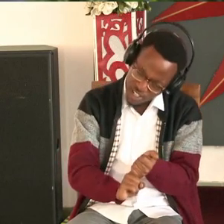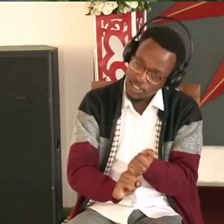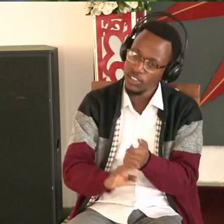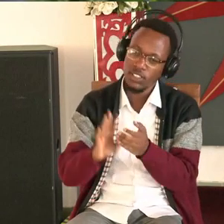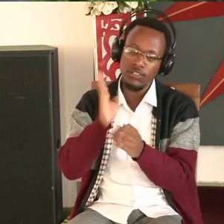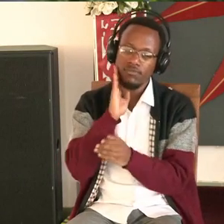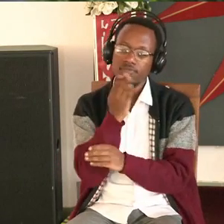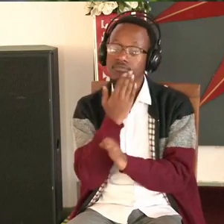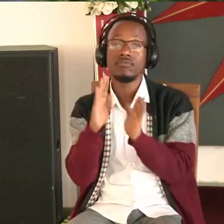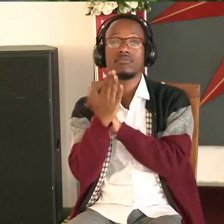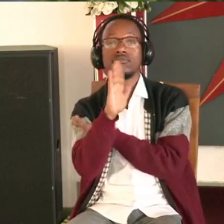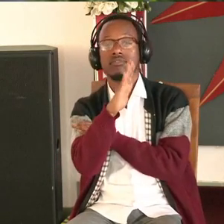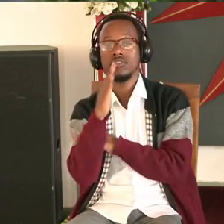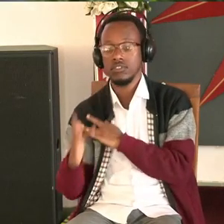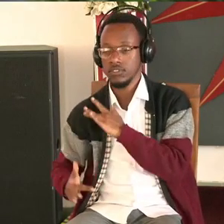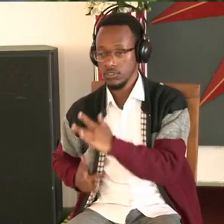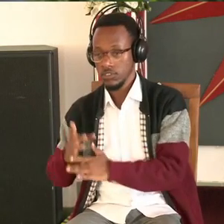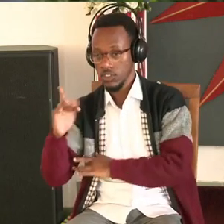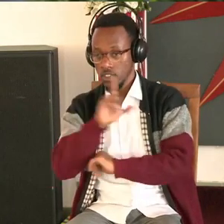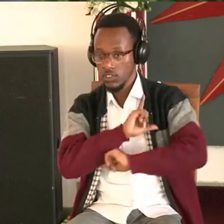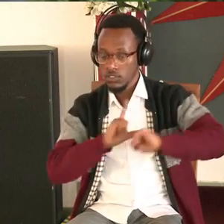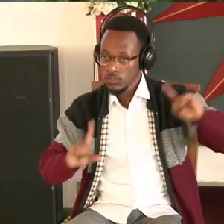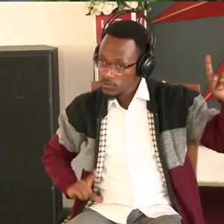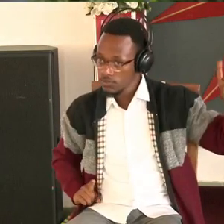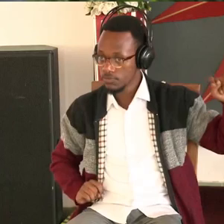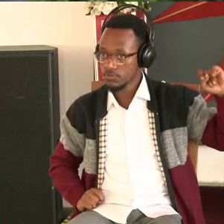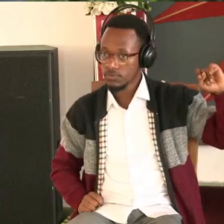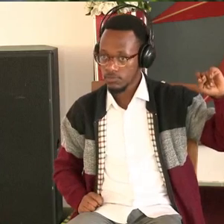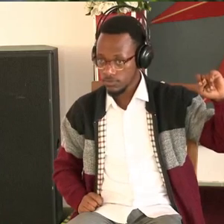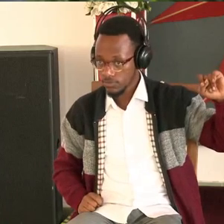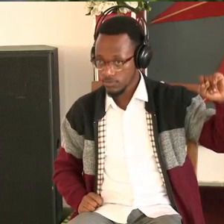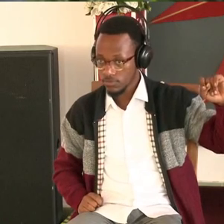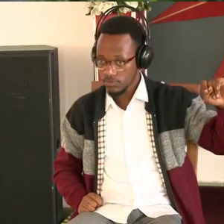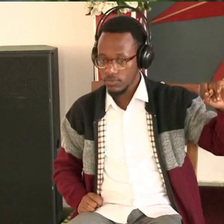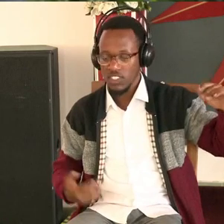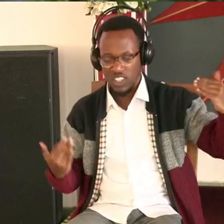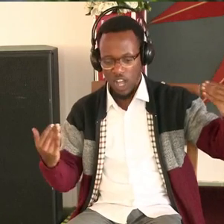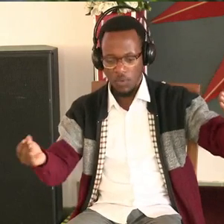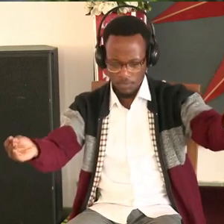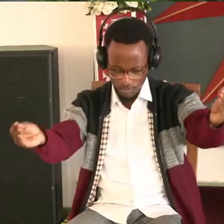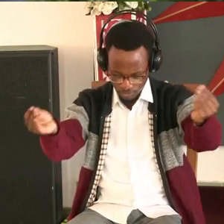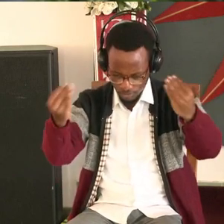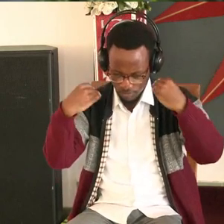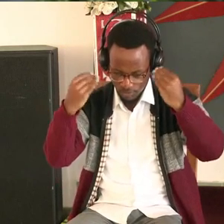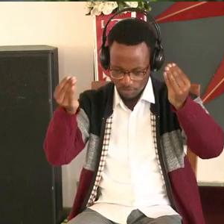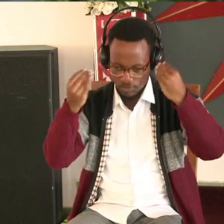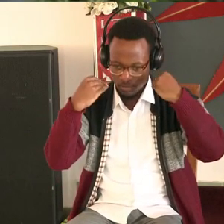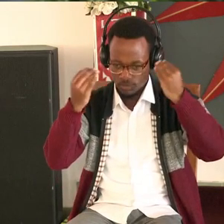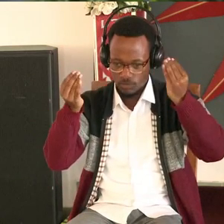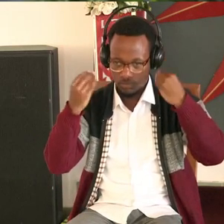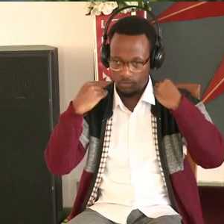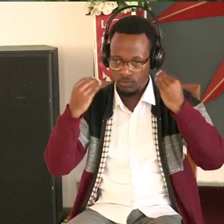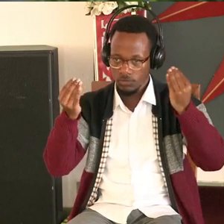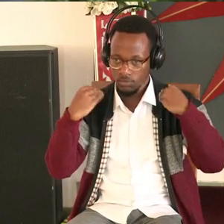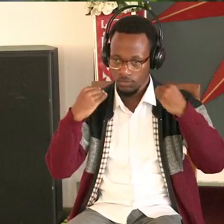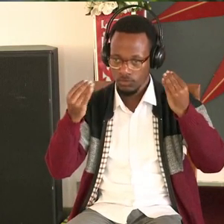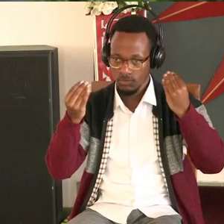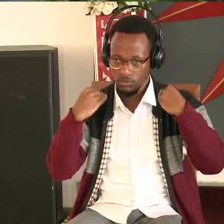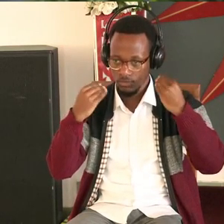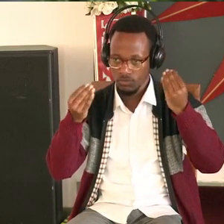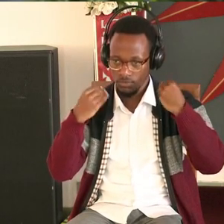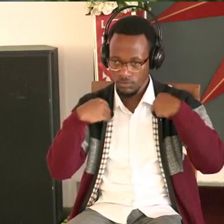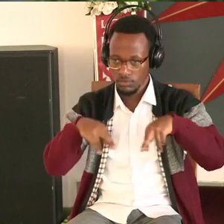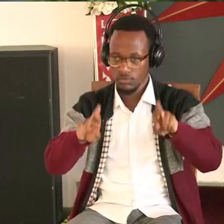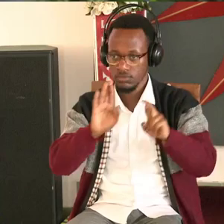ngiriye ubuntu imbere yawe. Tes yeux. Niba ngiriye ubuntu imbere y'amaso yawe. Connaître. Bose. Voix.